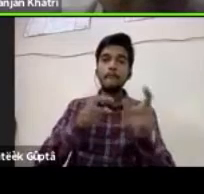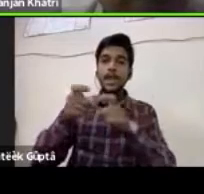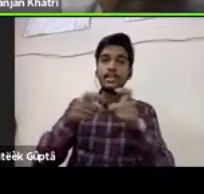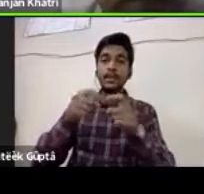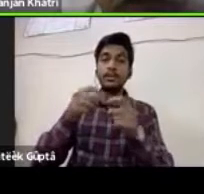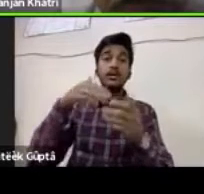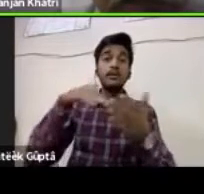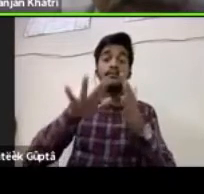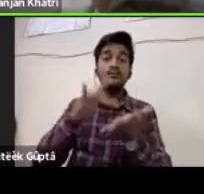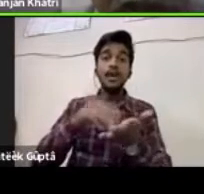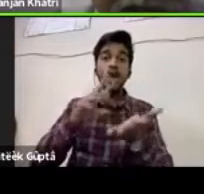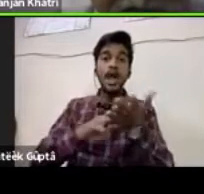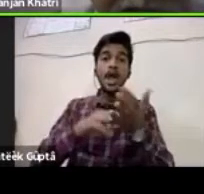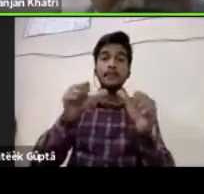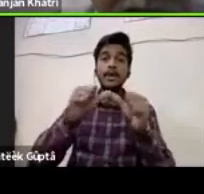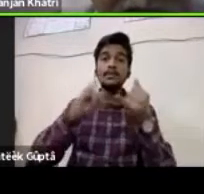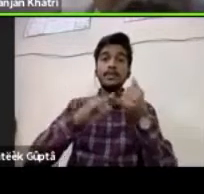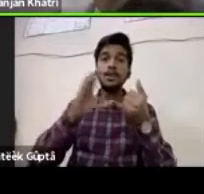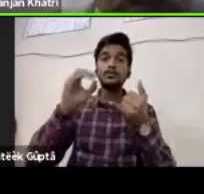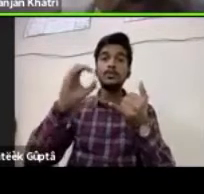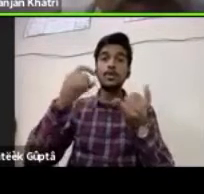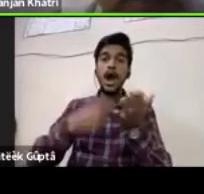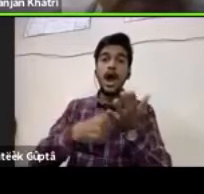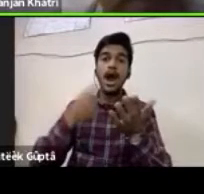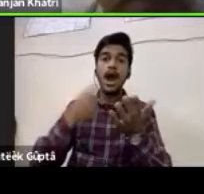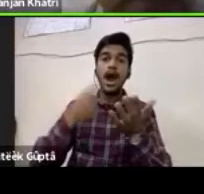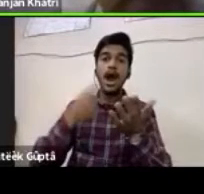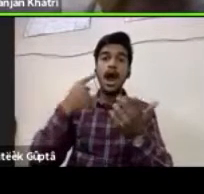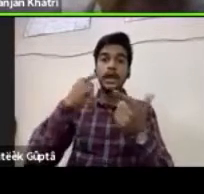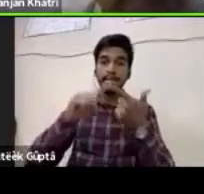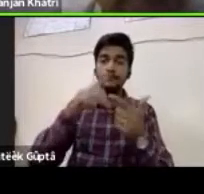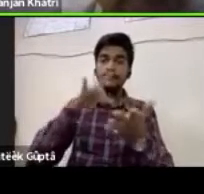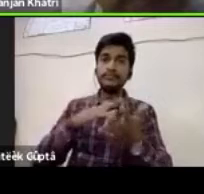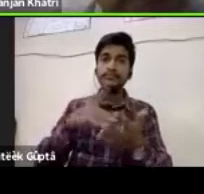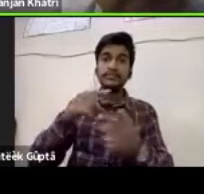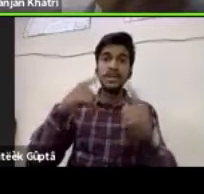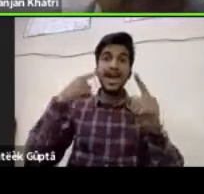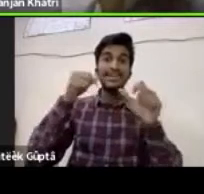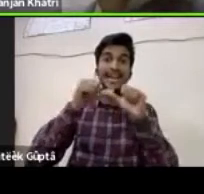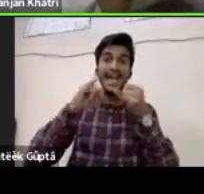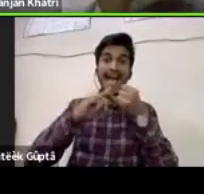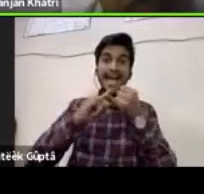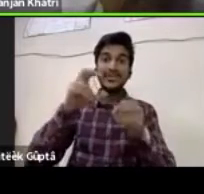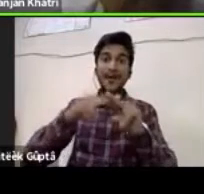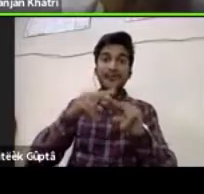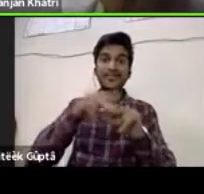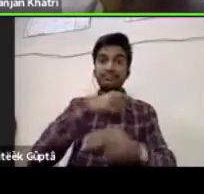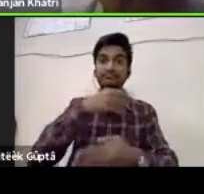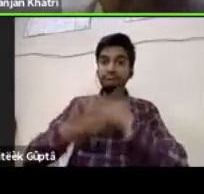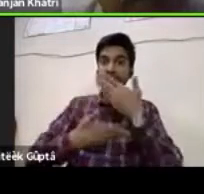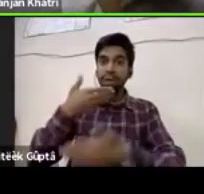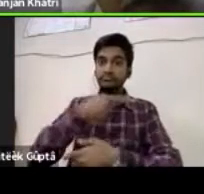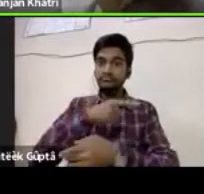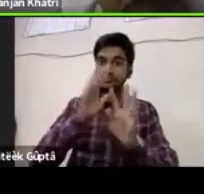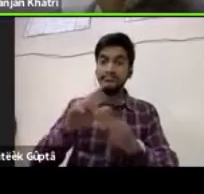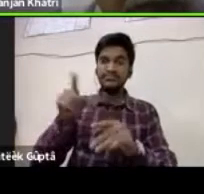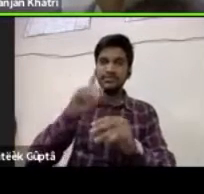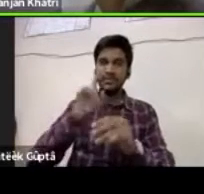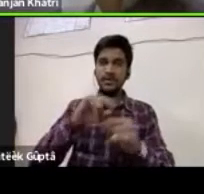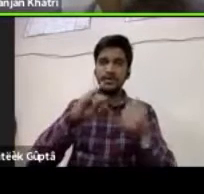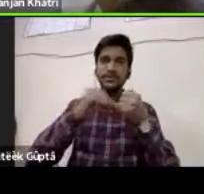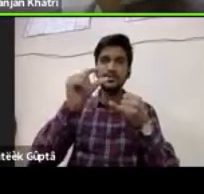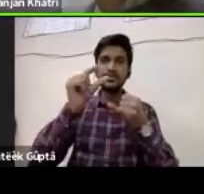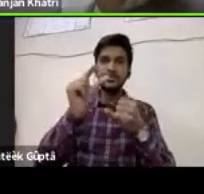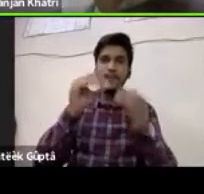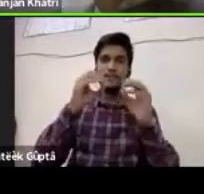पर सारे IAS ऑफिसर जाते हैं ट्रेनिंग के लिए। अगर वहाँ भी एक सब्जेक्ट जोड़ा जाए दिव्यांग के विषय पे